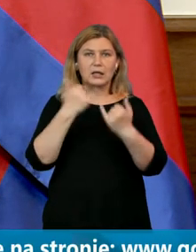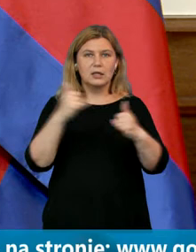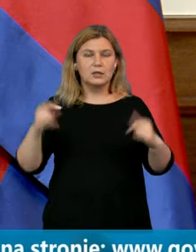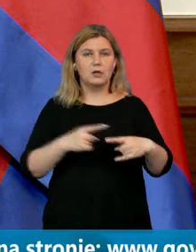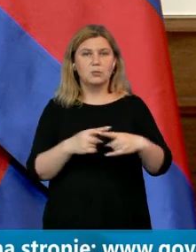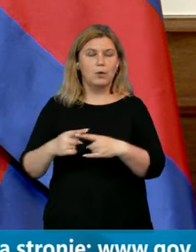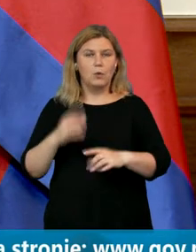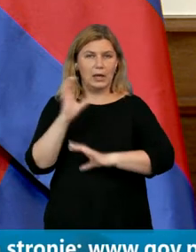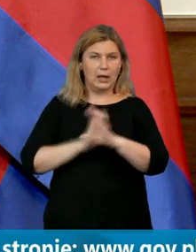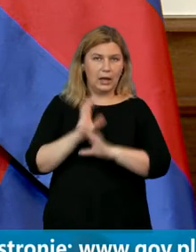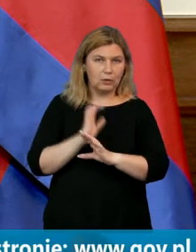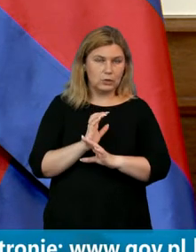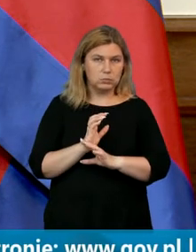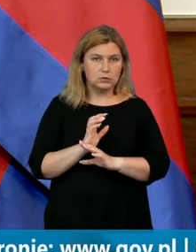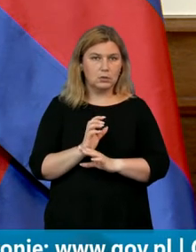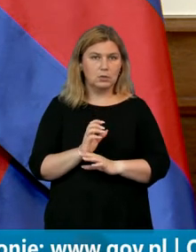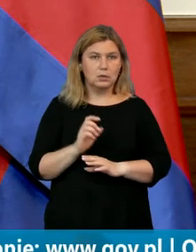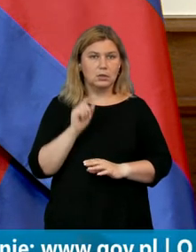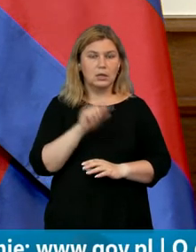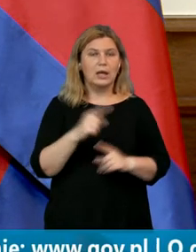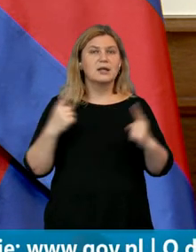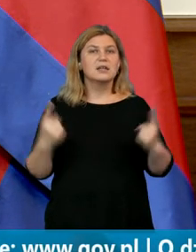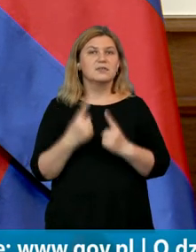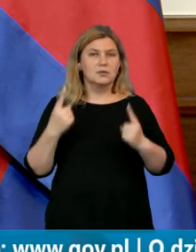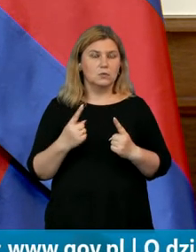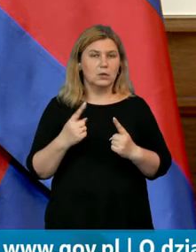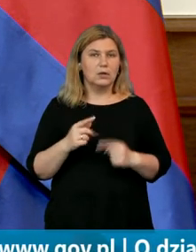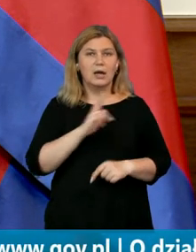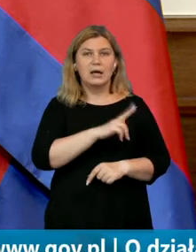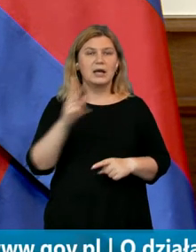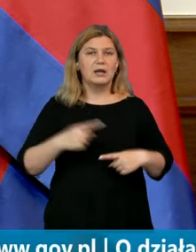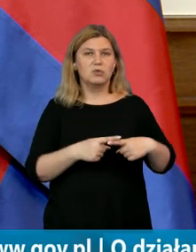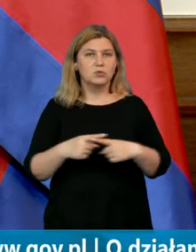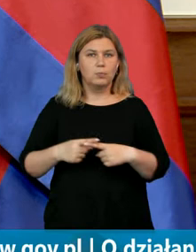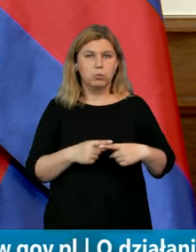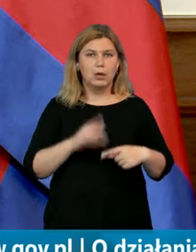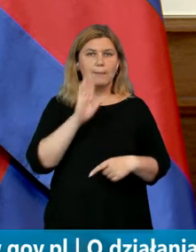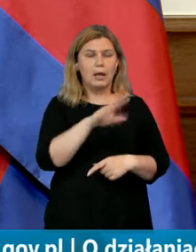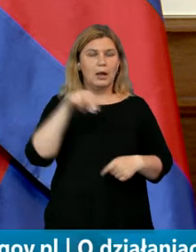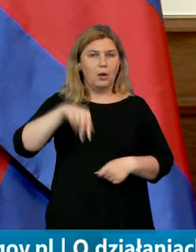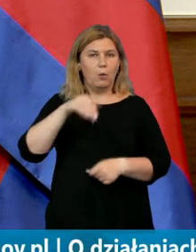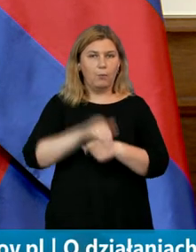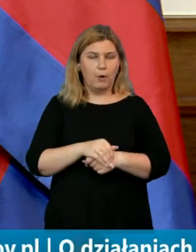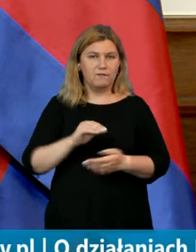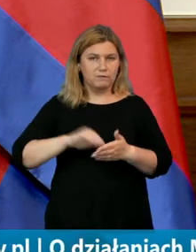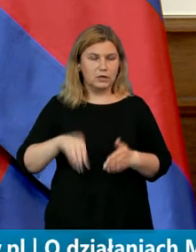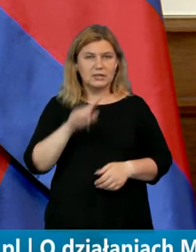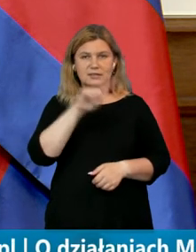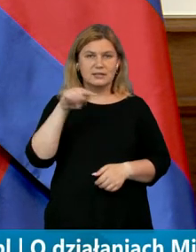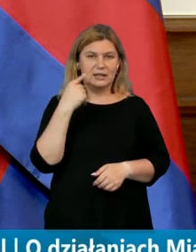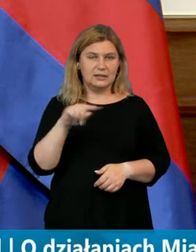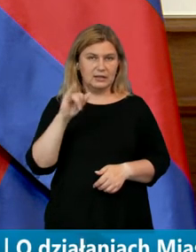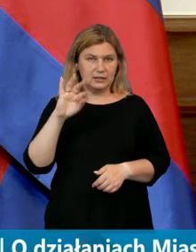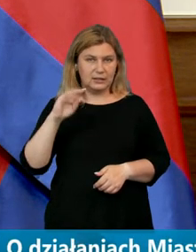autobusowych. Panie Antku, sytuacja jest taka, że każda spółka ma kontrakt z Zarządem Dróg i Transportu Miejskiego